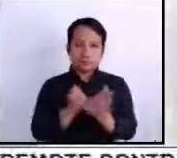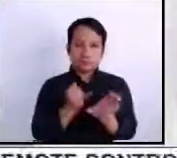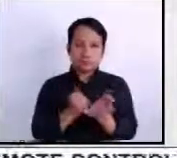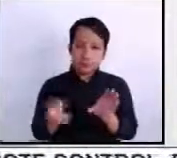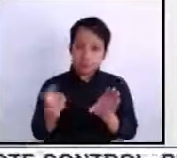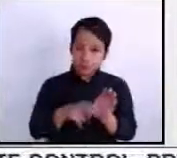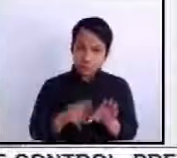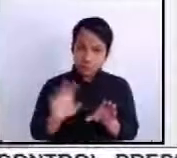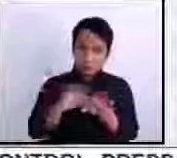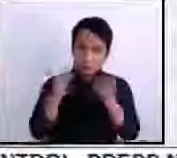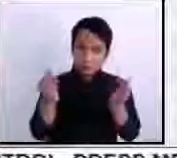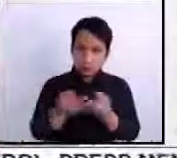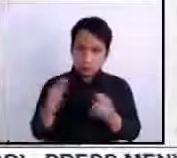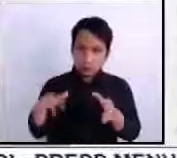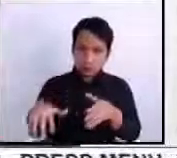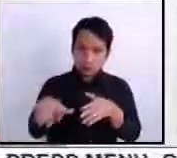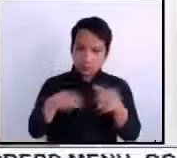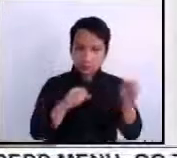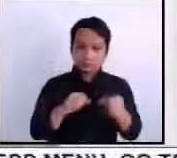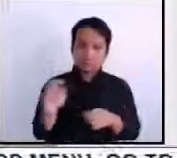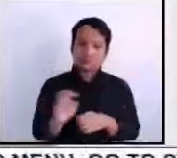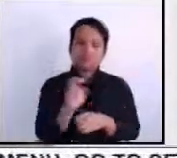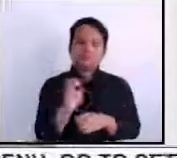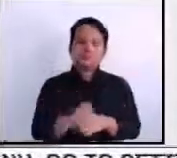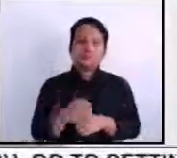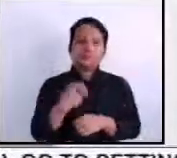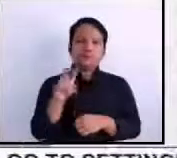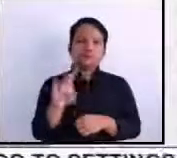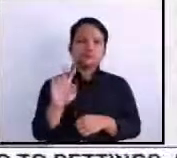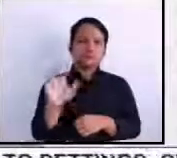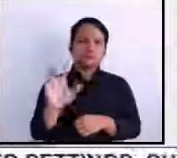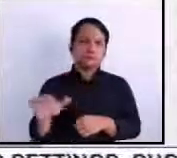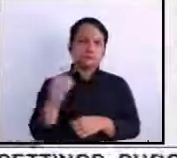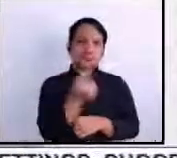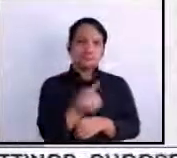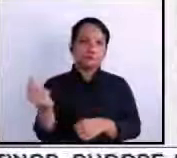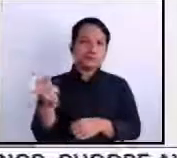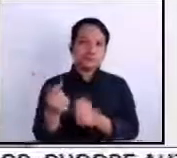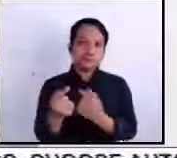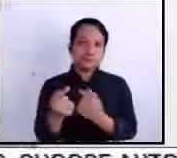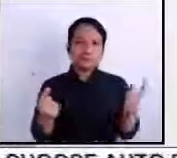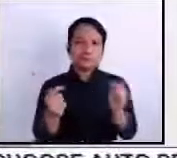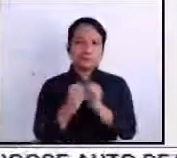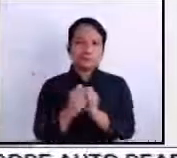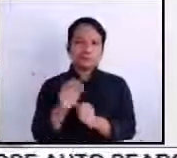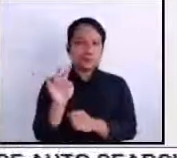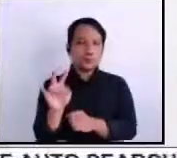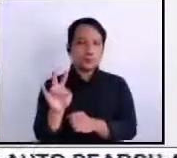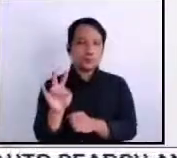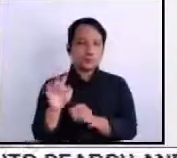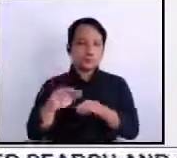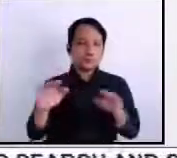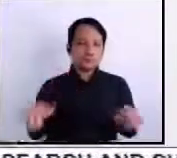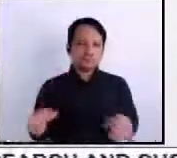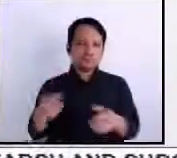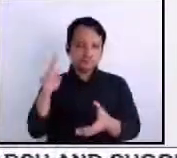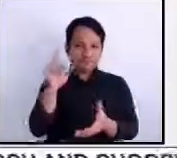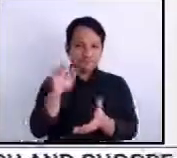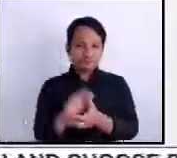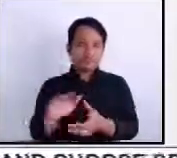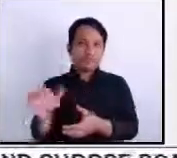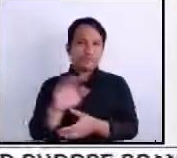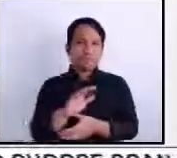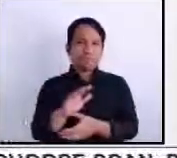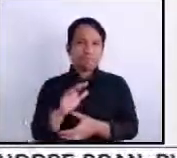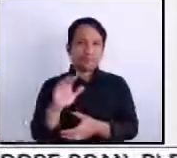family outing. May sakay itong 27 individual na kinabibilangan ng 7 bata. Pinaniniwala ang nawala ng